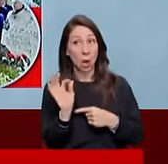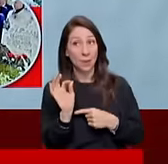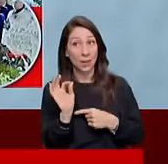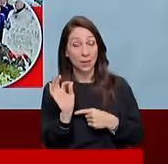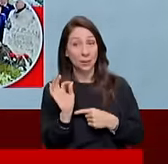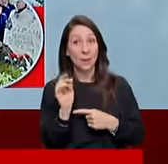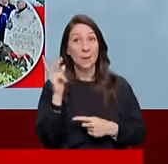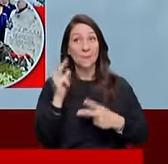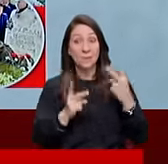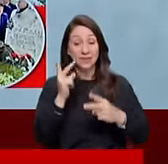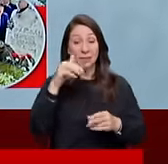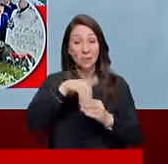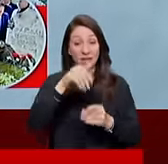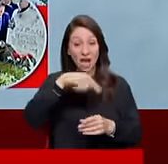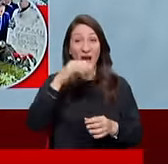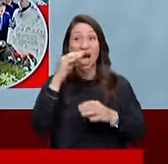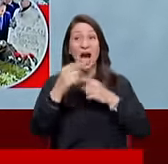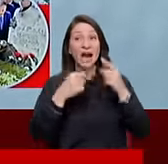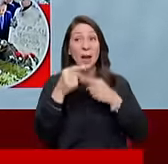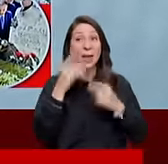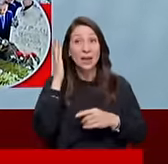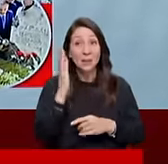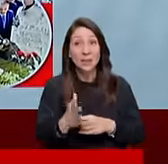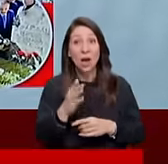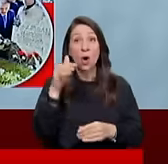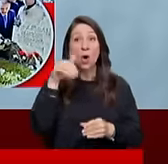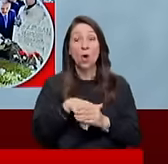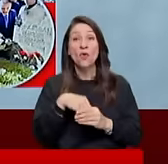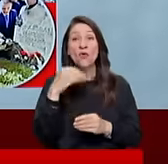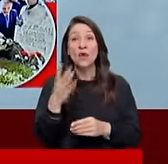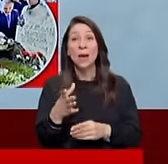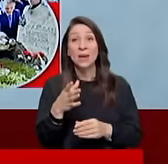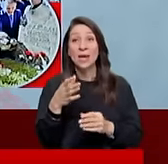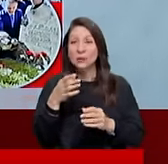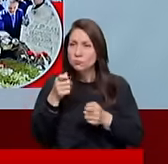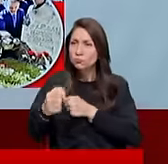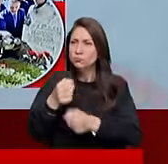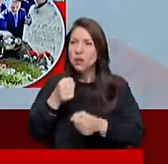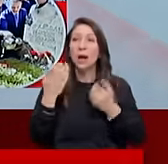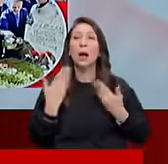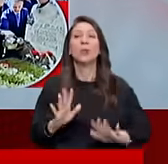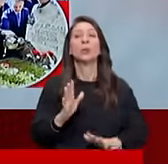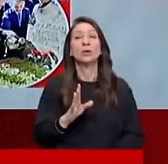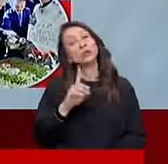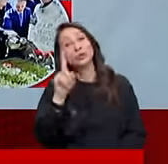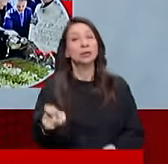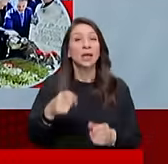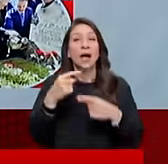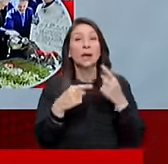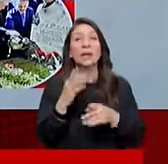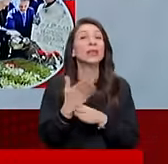önemli. Bazı vekiller akrabalarını bile oy vermeye ikna edemedi. Sorsalardı